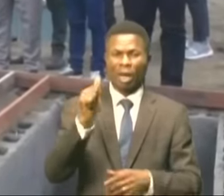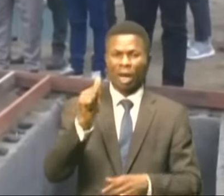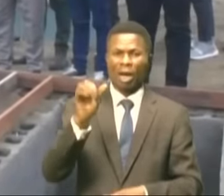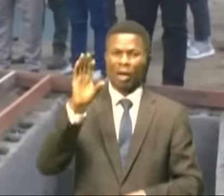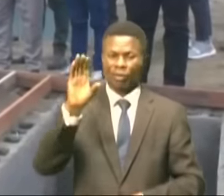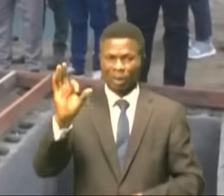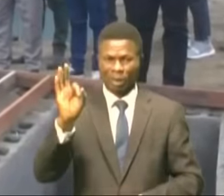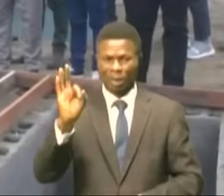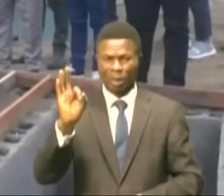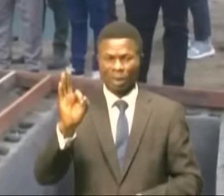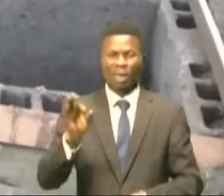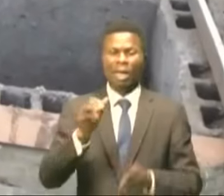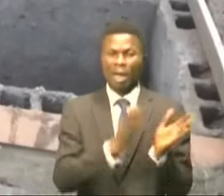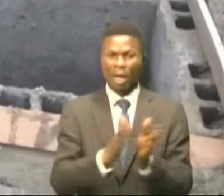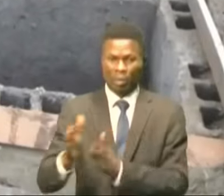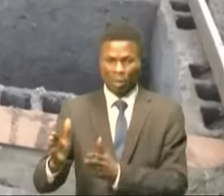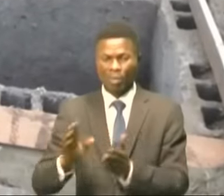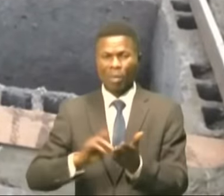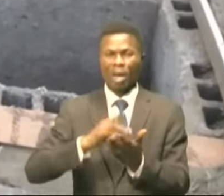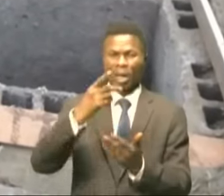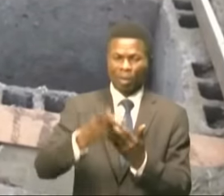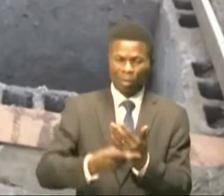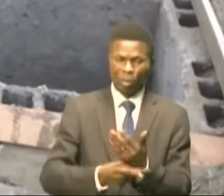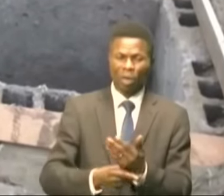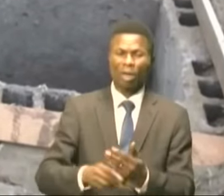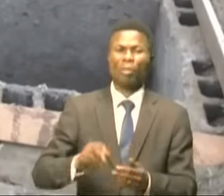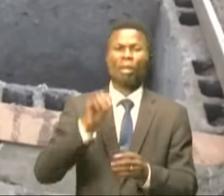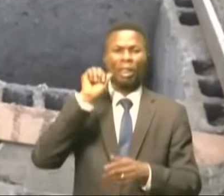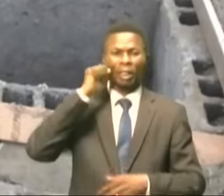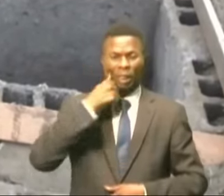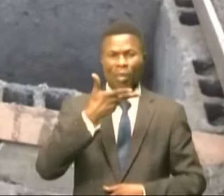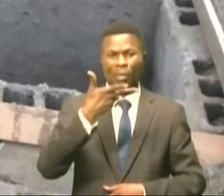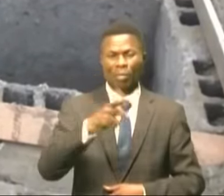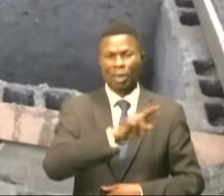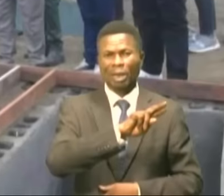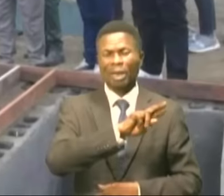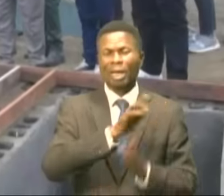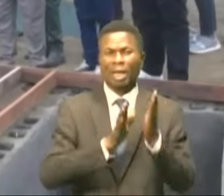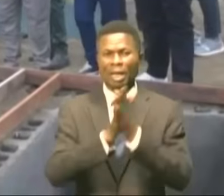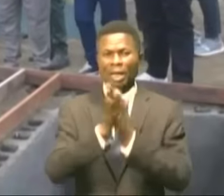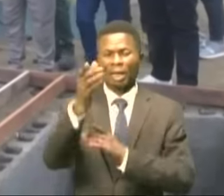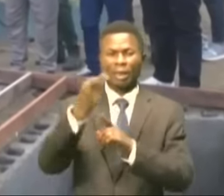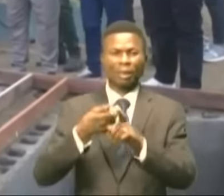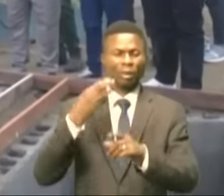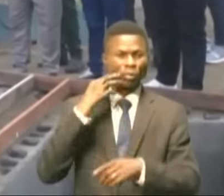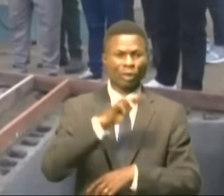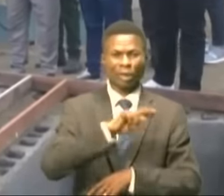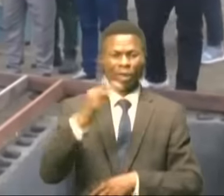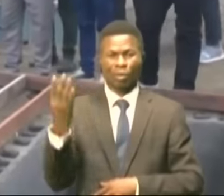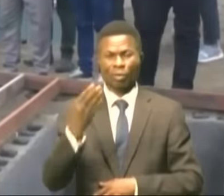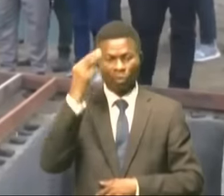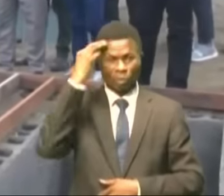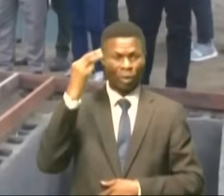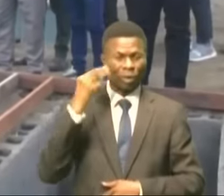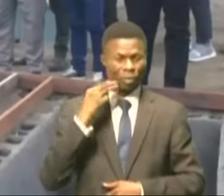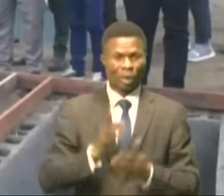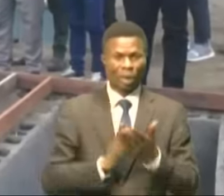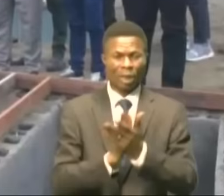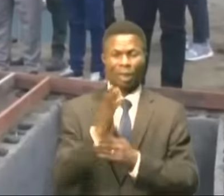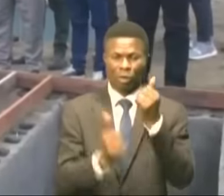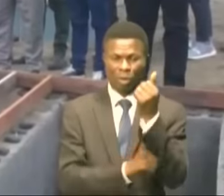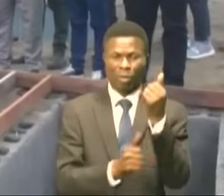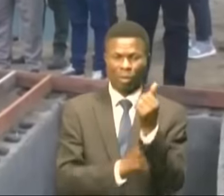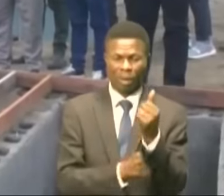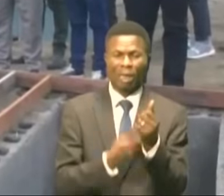reste prévu pour ce mercredi 15 mai 2024. Précision faite ce mardi 14 mai par le ministre des Droits Humains, Albert